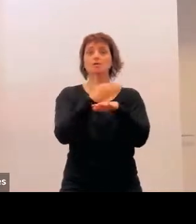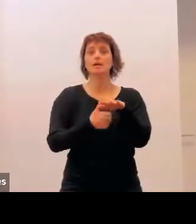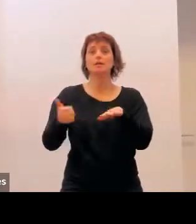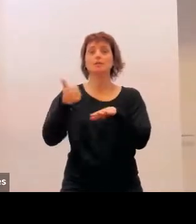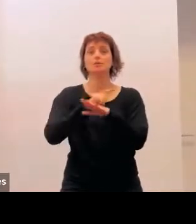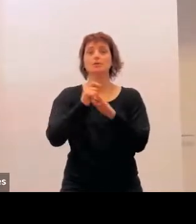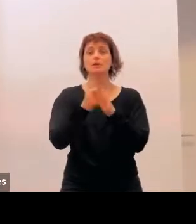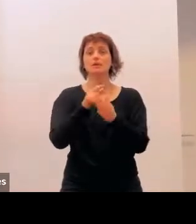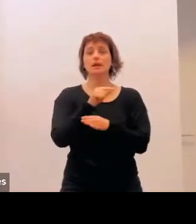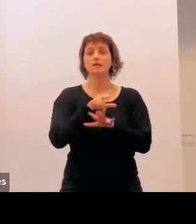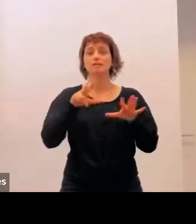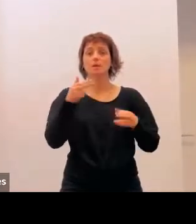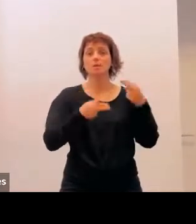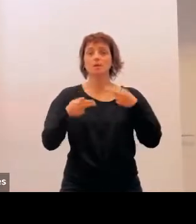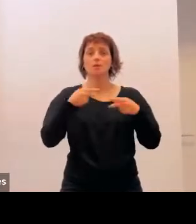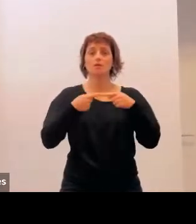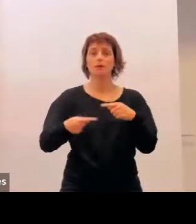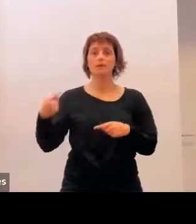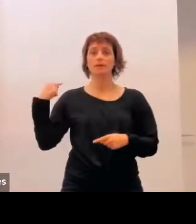28 novembre dernier.